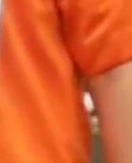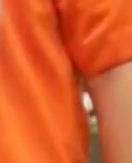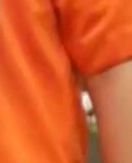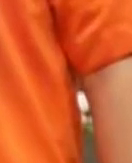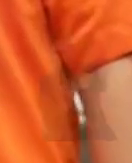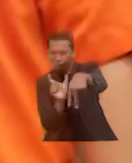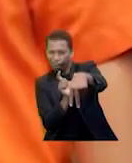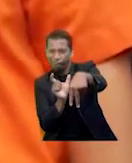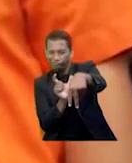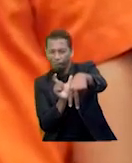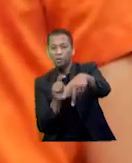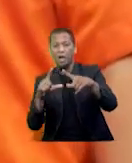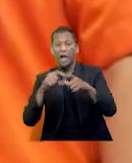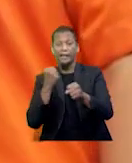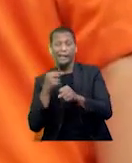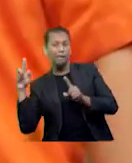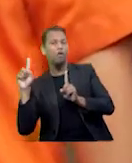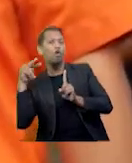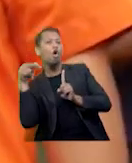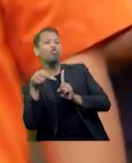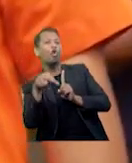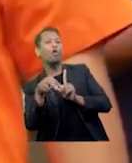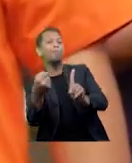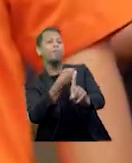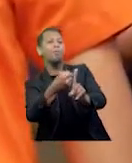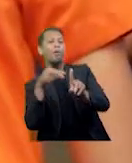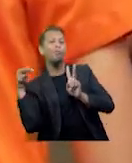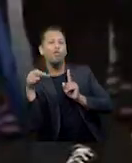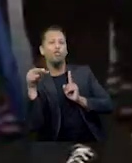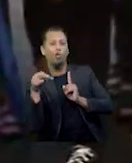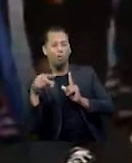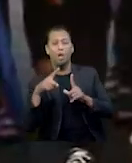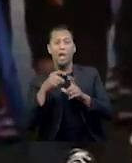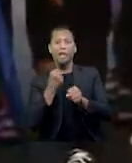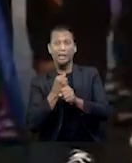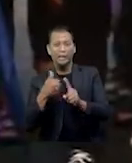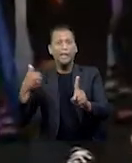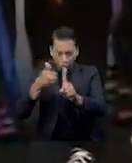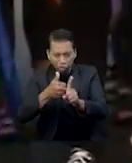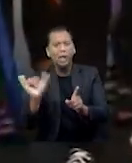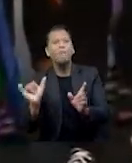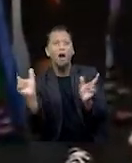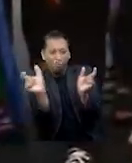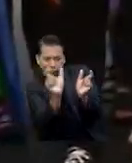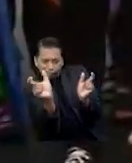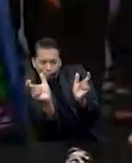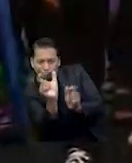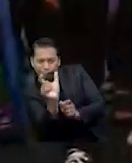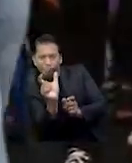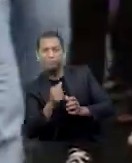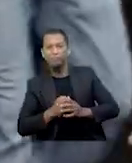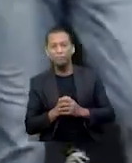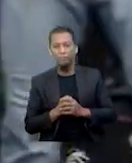AG ikut menyaksikan penganiayaan dan sempat merekam dengan ponsel Mario. Dalam rekonstruksi, penyidik mencocokkan alat